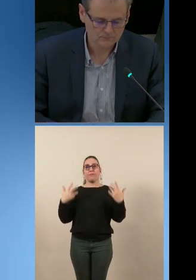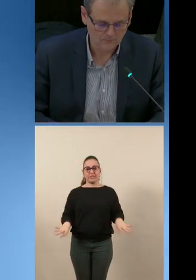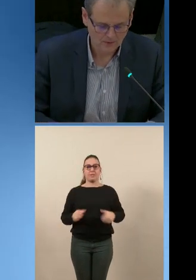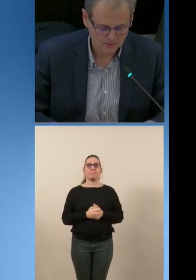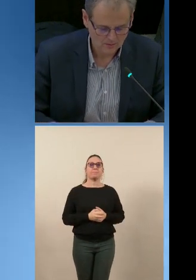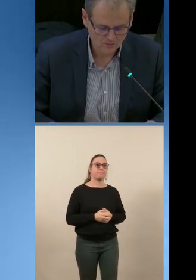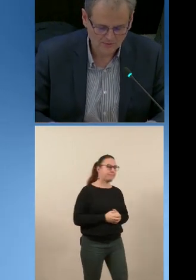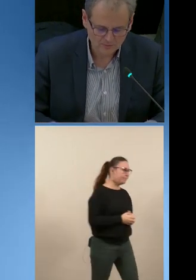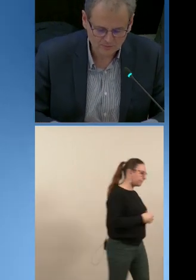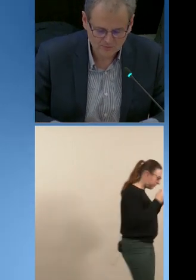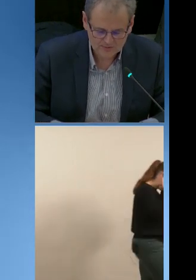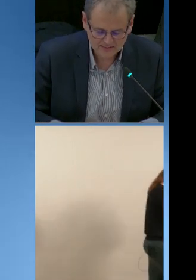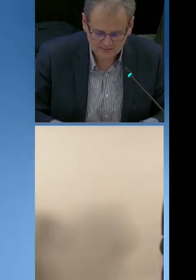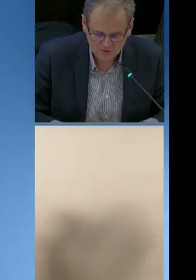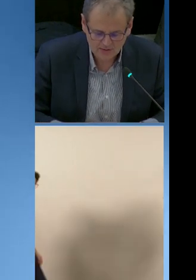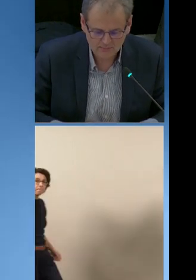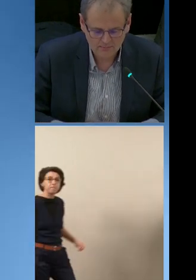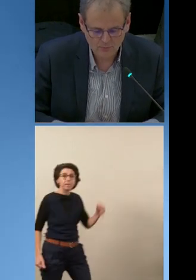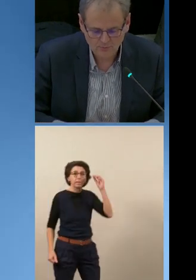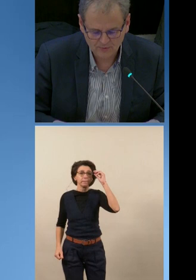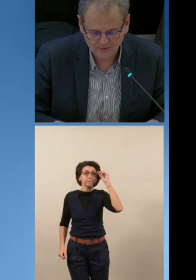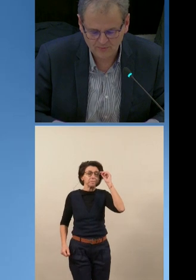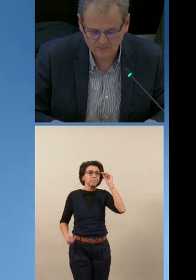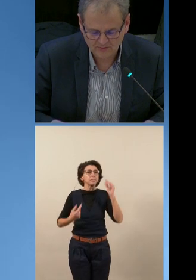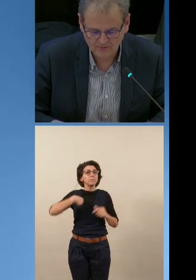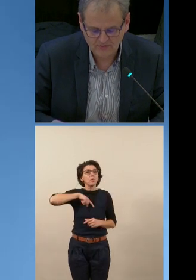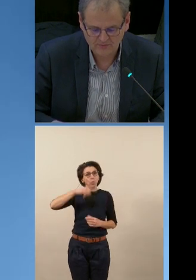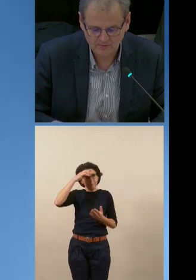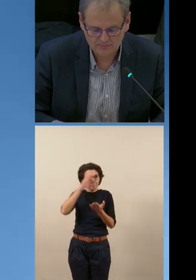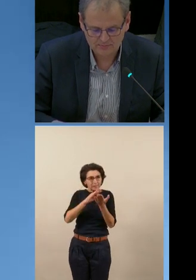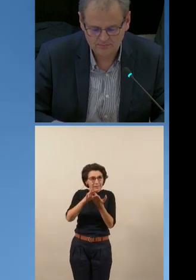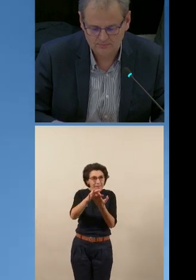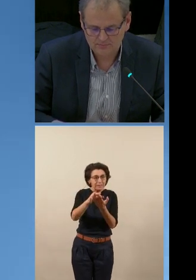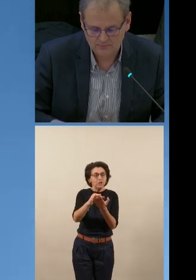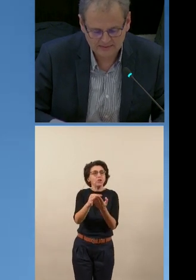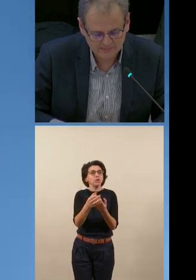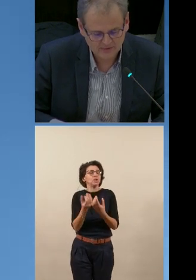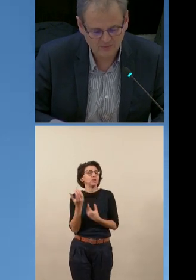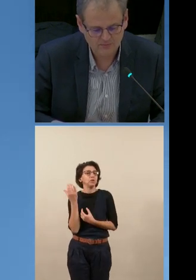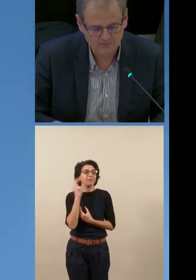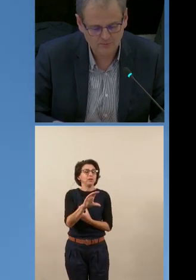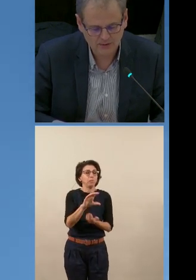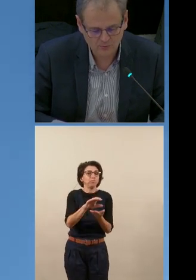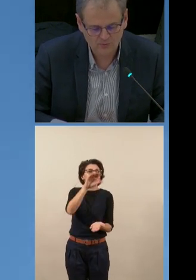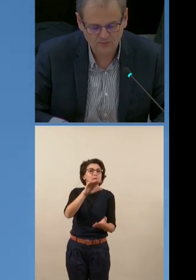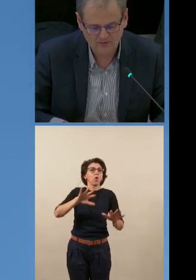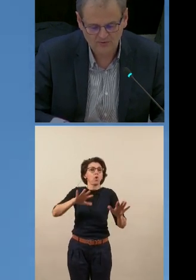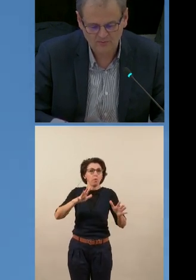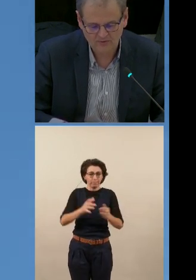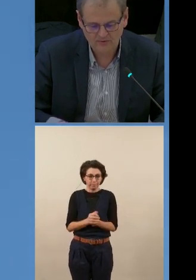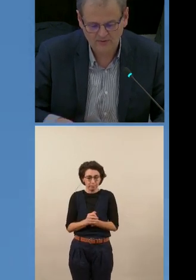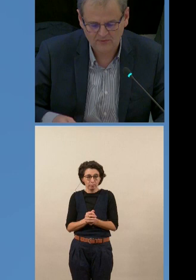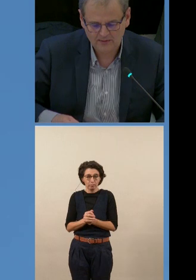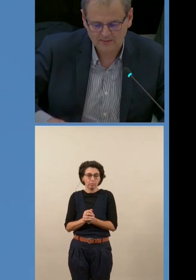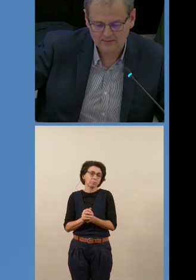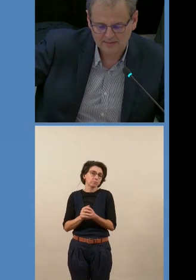municipal nous avons une stratégie d'augmentation des investissements d'adaptation de réduction des émissions de